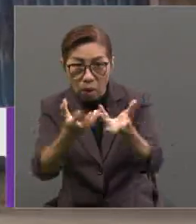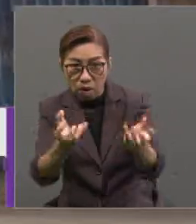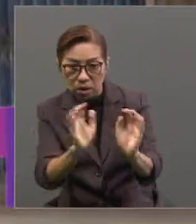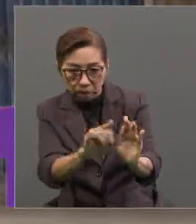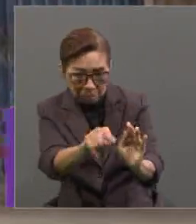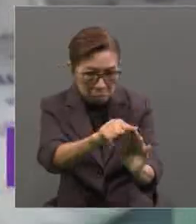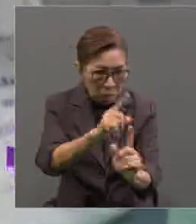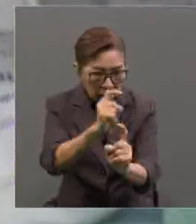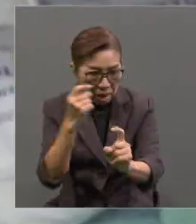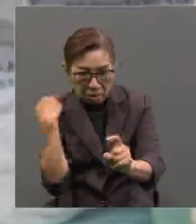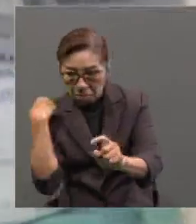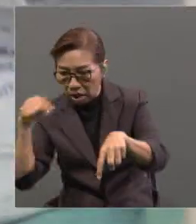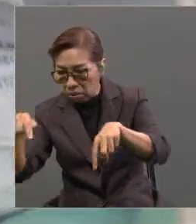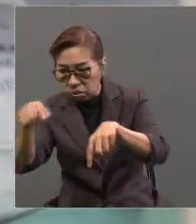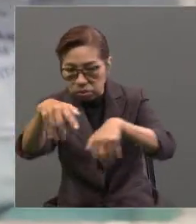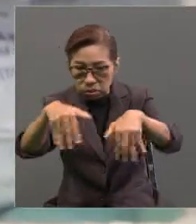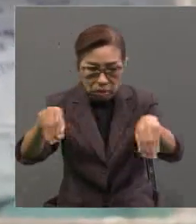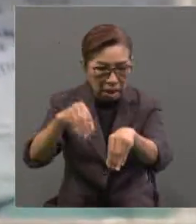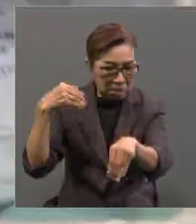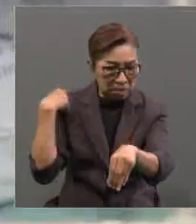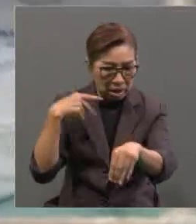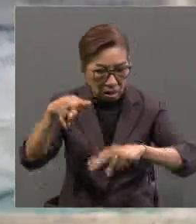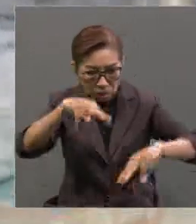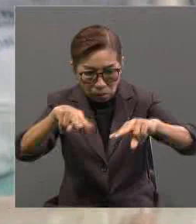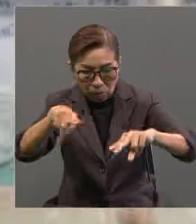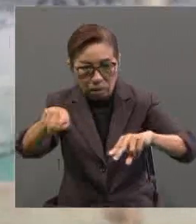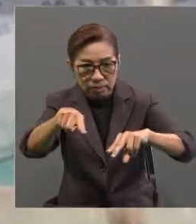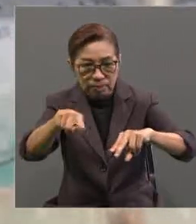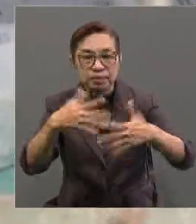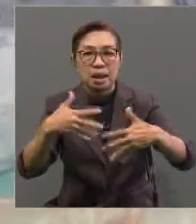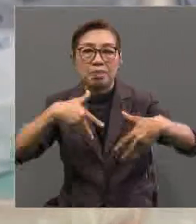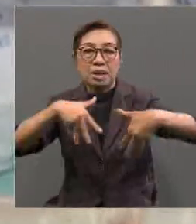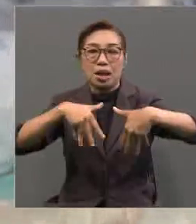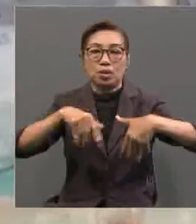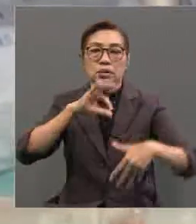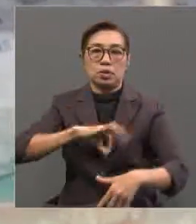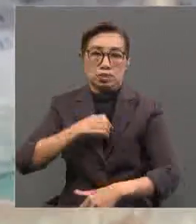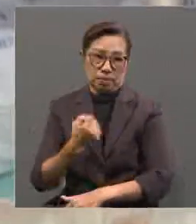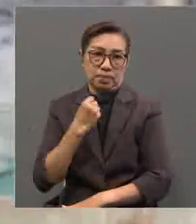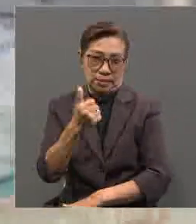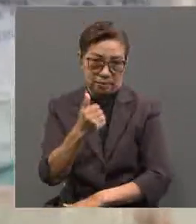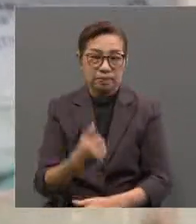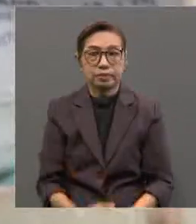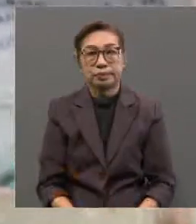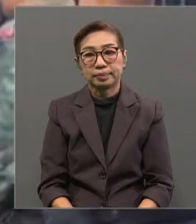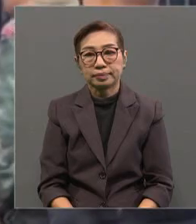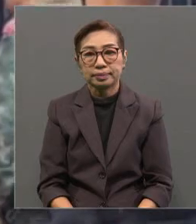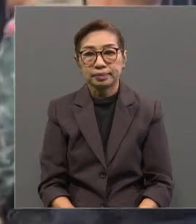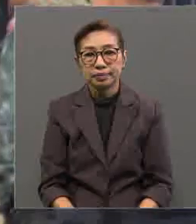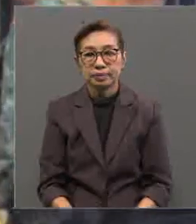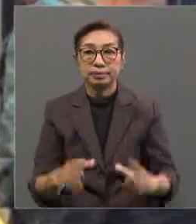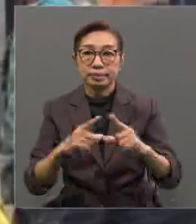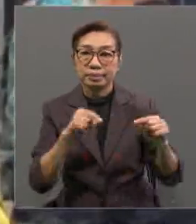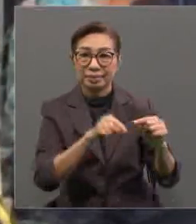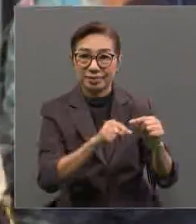ที่อาจจะเกิดกับเหตุการณ์เช่นที่ตลาด Monoหรือไม่เพื่อเป็นการสร้างความมั่นใจให้กับพี่น้องประชาชนครับค่ะส่วนความคืบหน้าของคดี